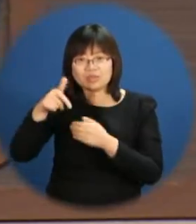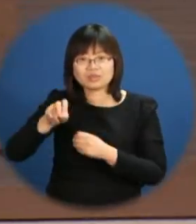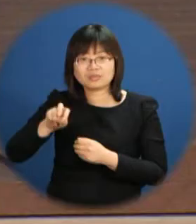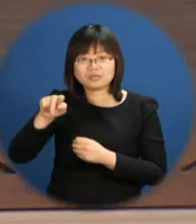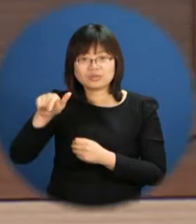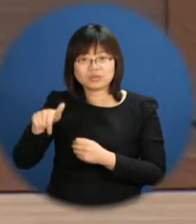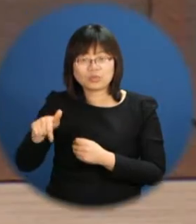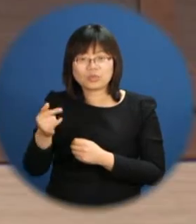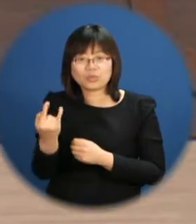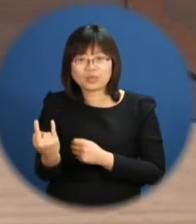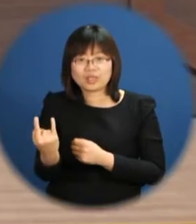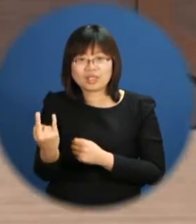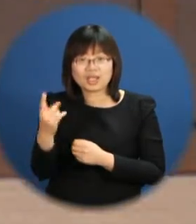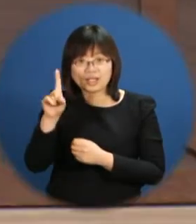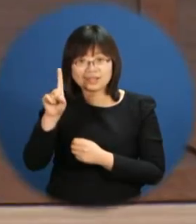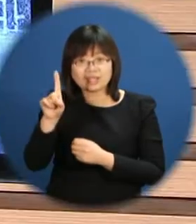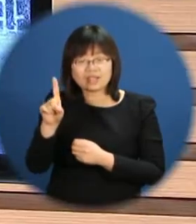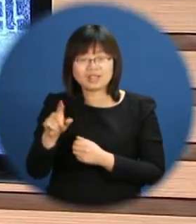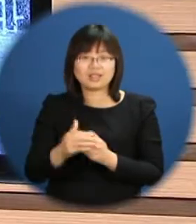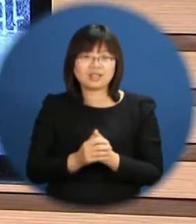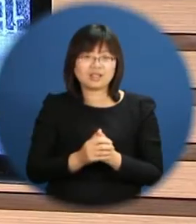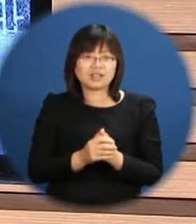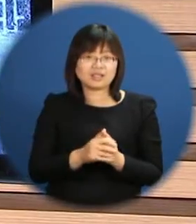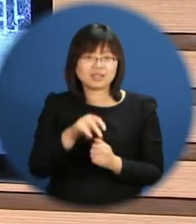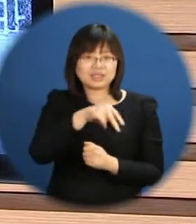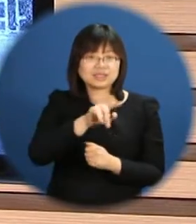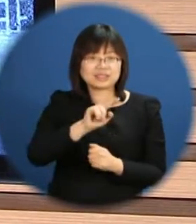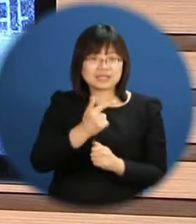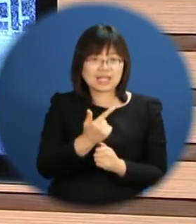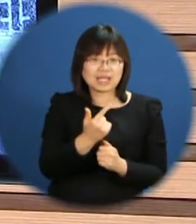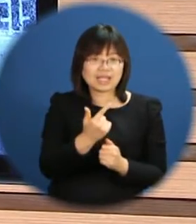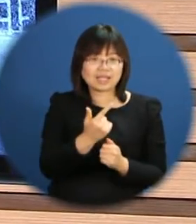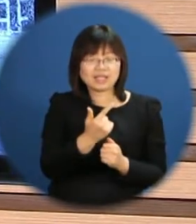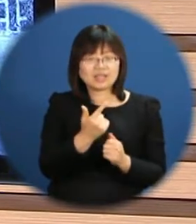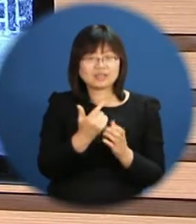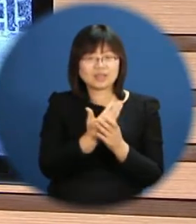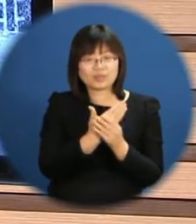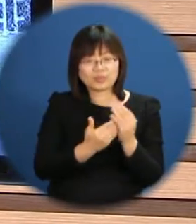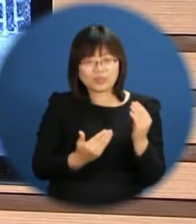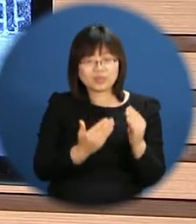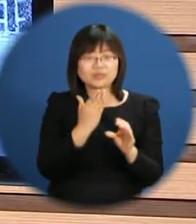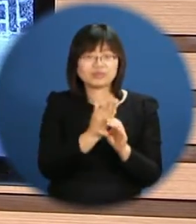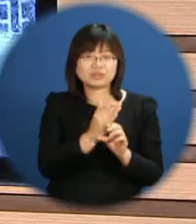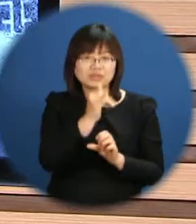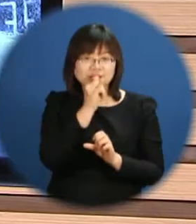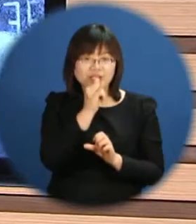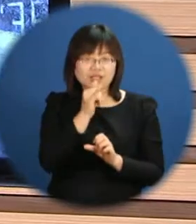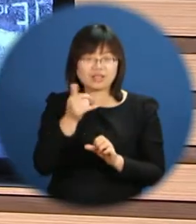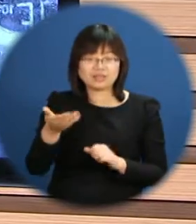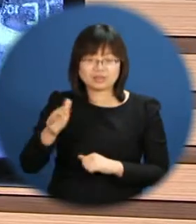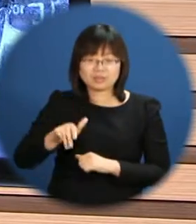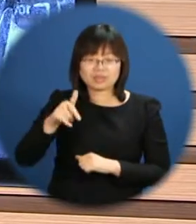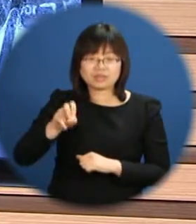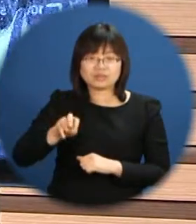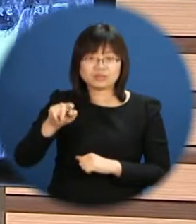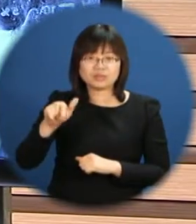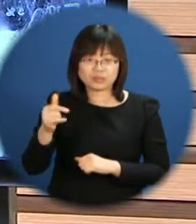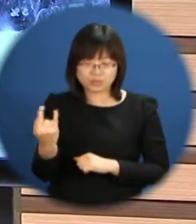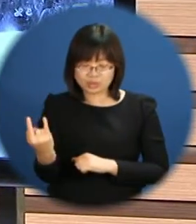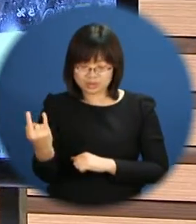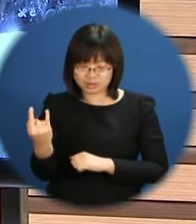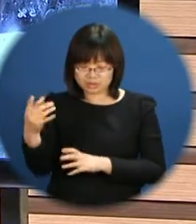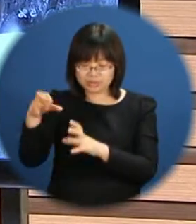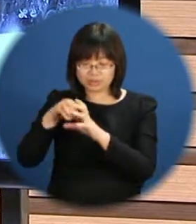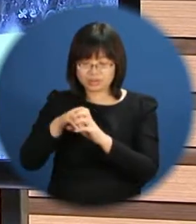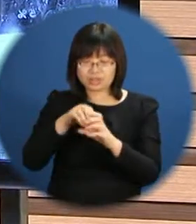그 금 서클에 는 이 산의 용해되고 있다 근데 금 석회를 갔다가 산에 넘 어떻게